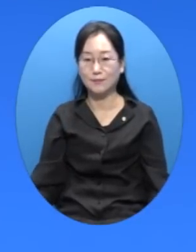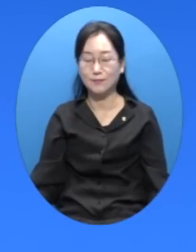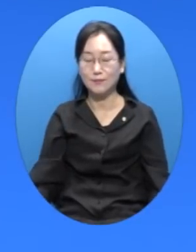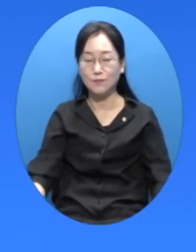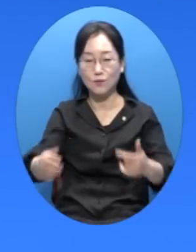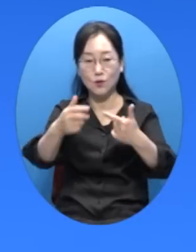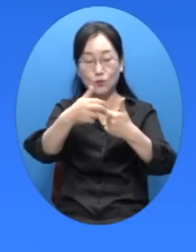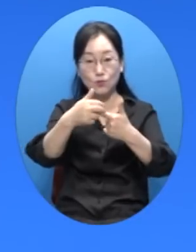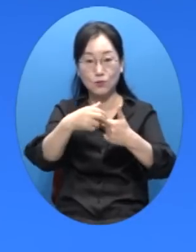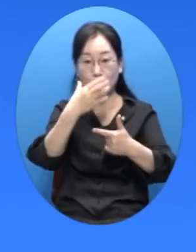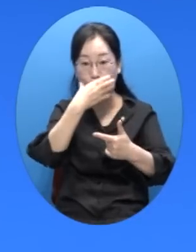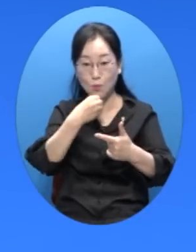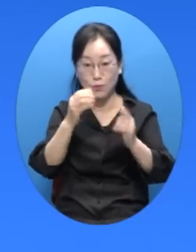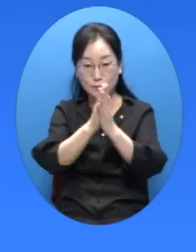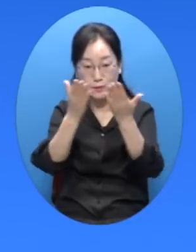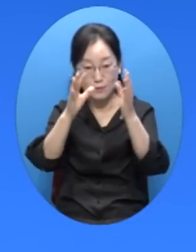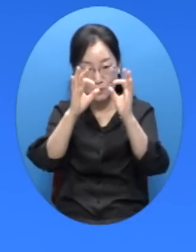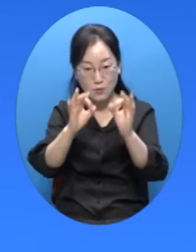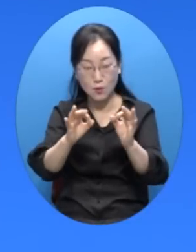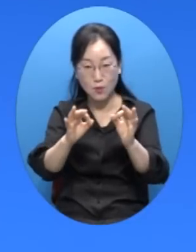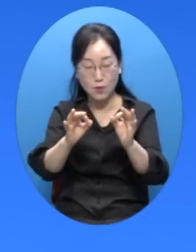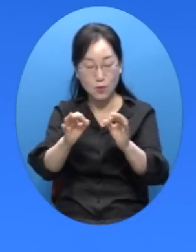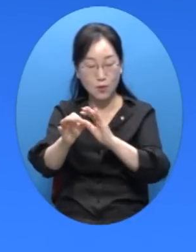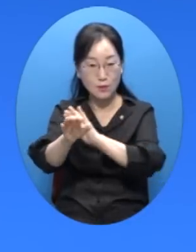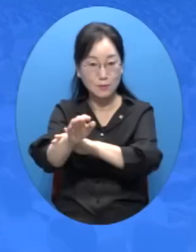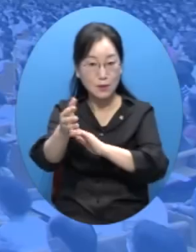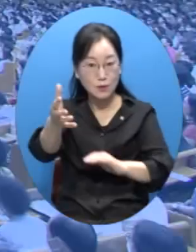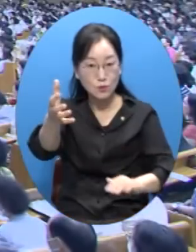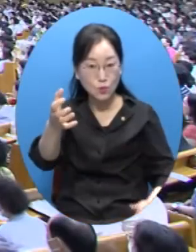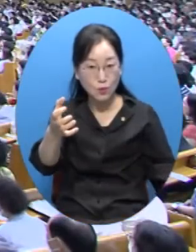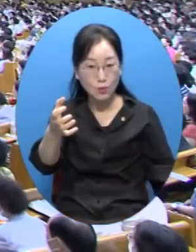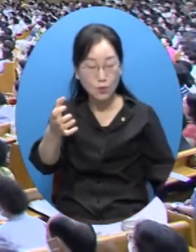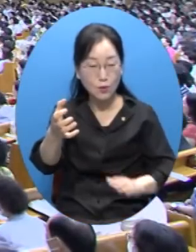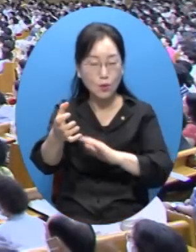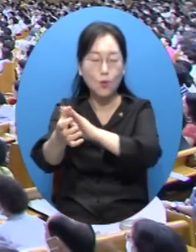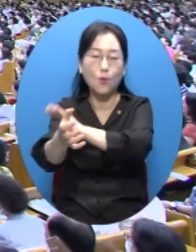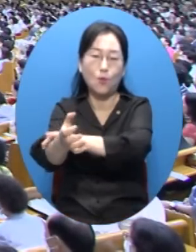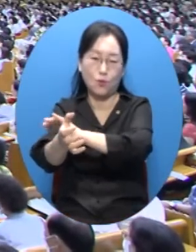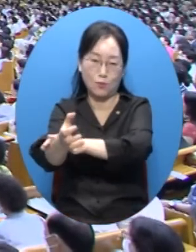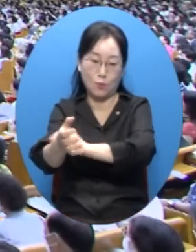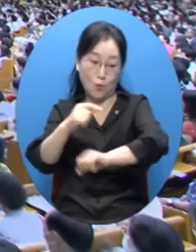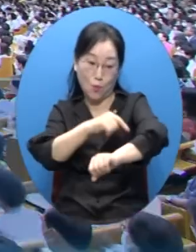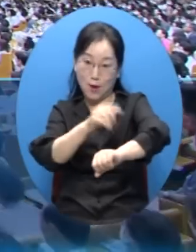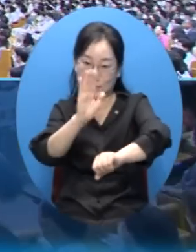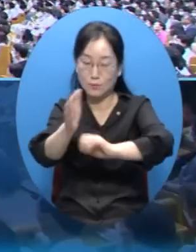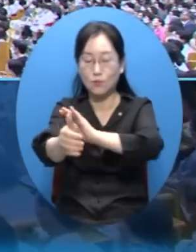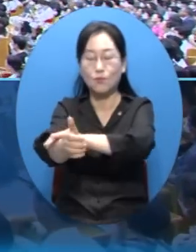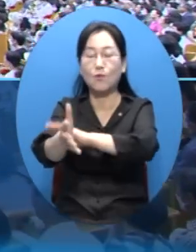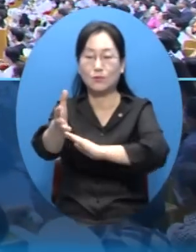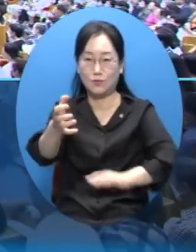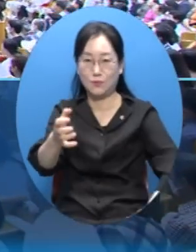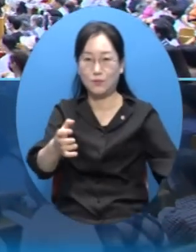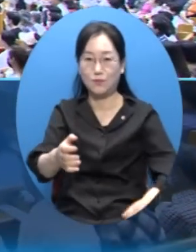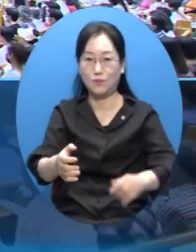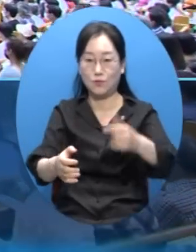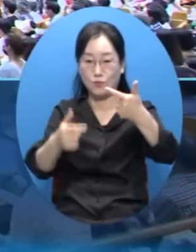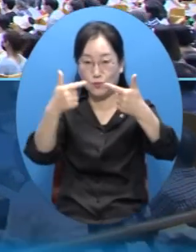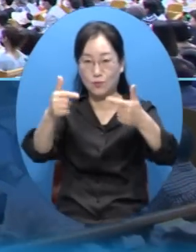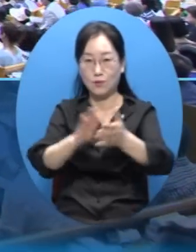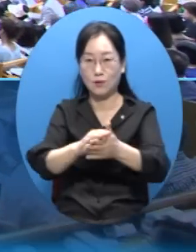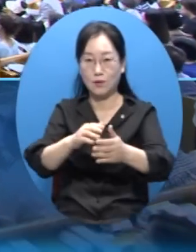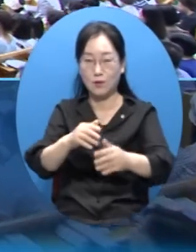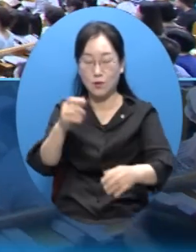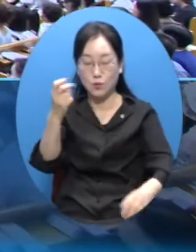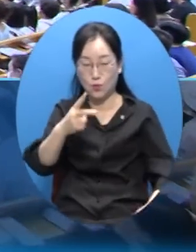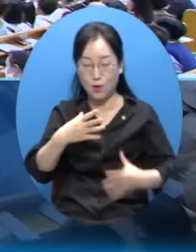누가복음을 보니까 그 마른 손이 오른쪽 손이었습니다. 누가복음 6절에 또 다른 안식일에 예수께서